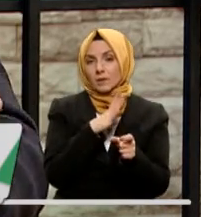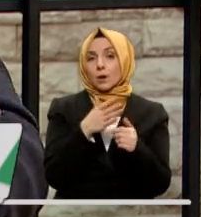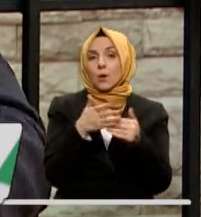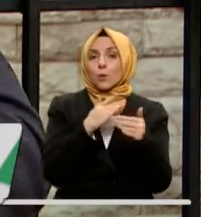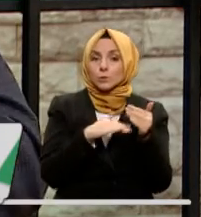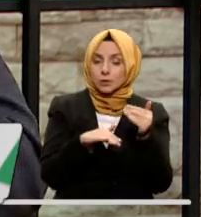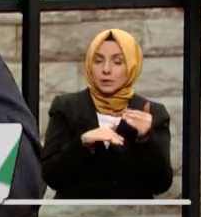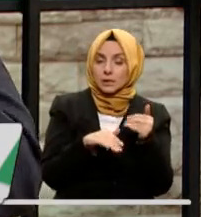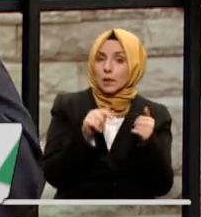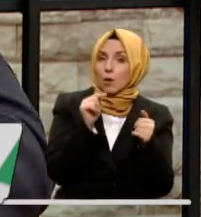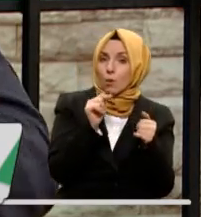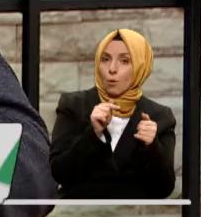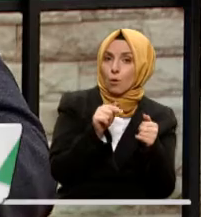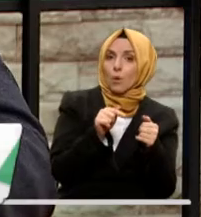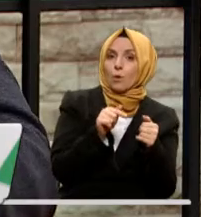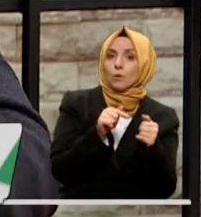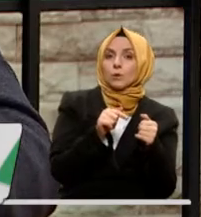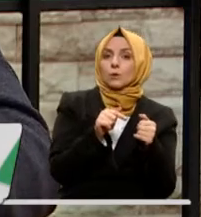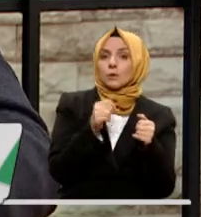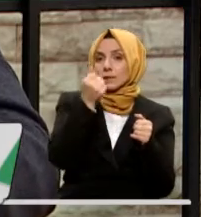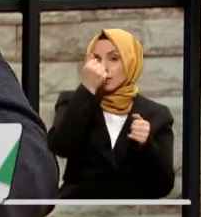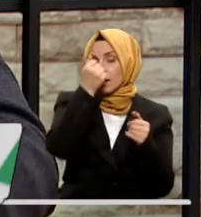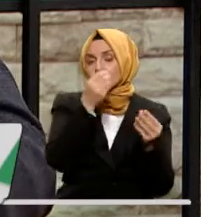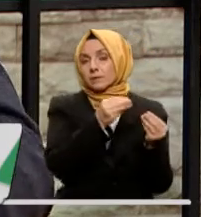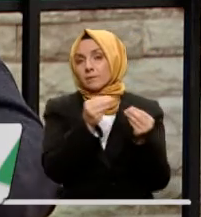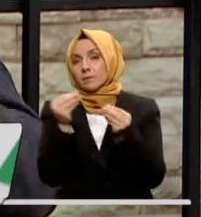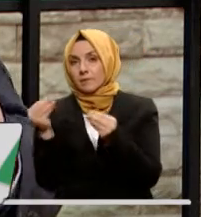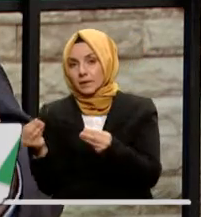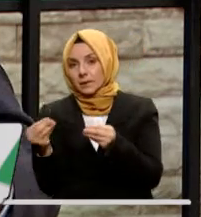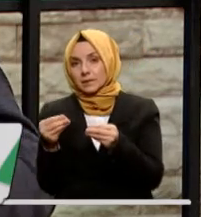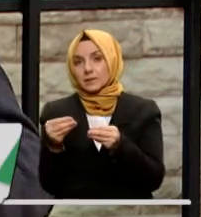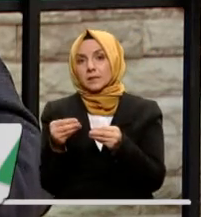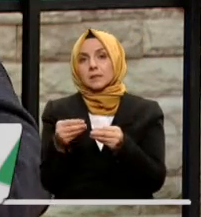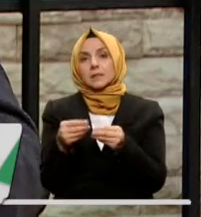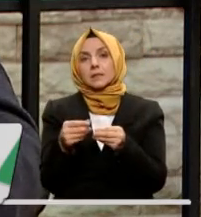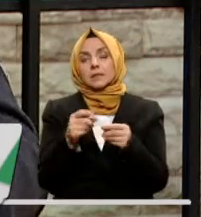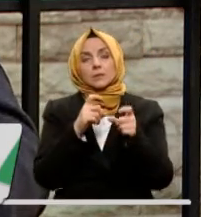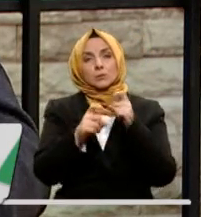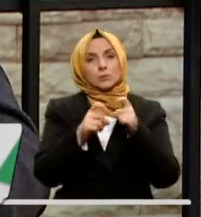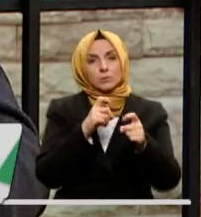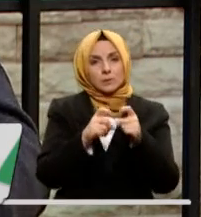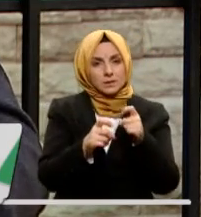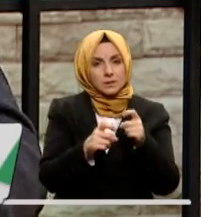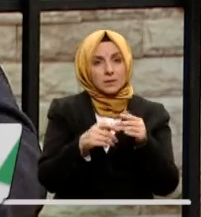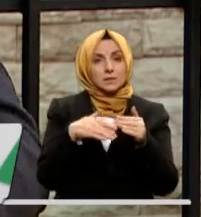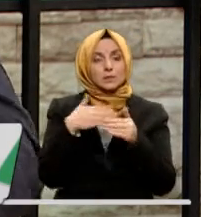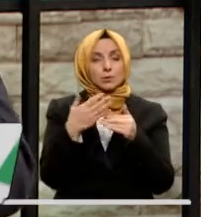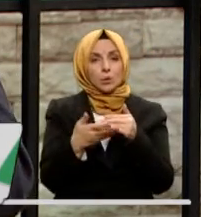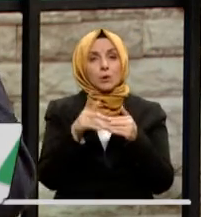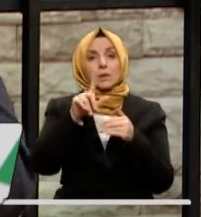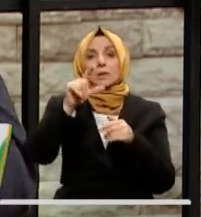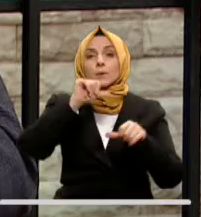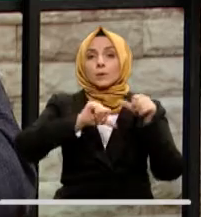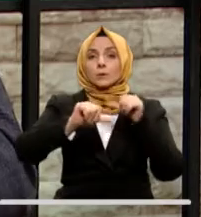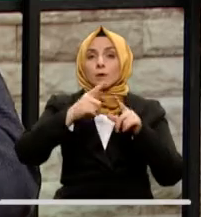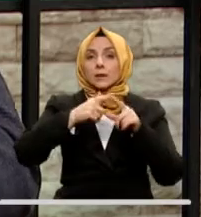bağışçının sorgulanması riskli olabilecek bağışçılarımız ın elenmesi daha sonra laboratuvar testleri